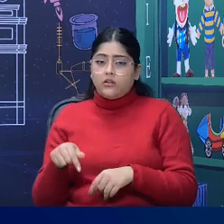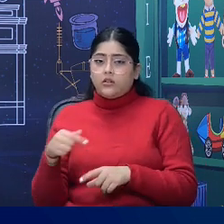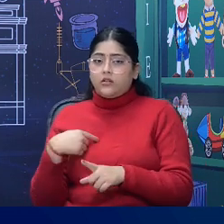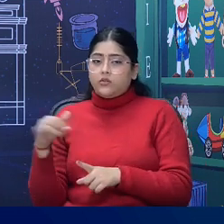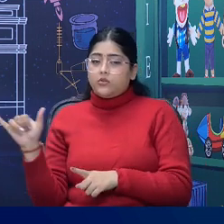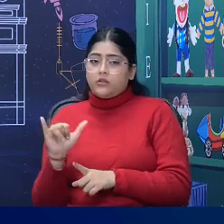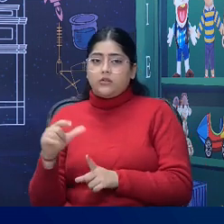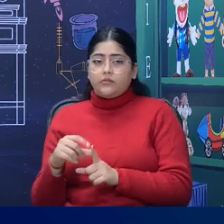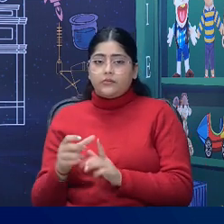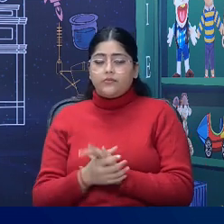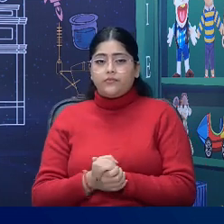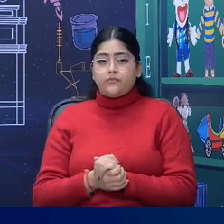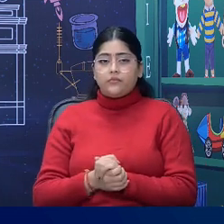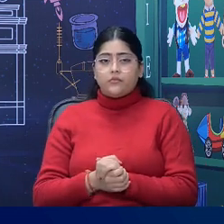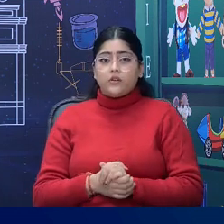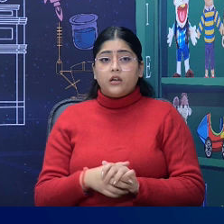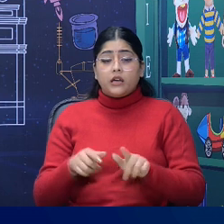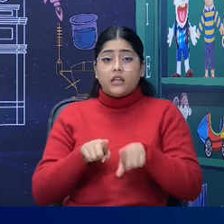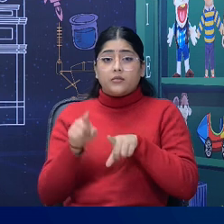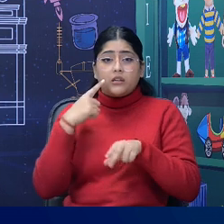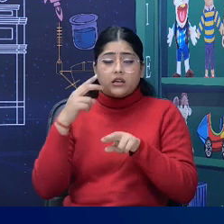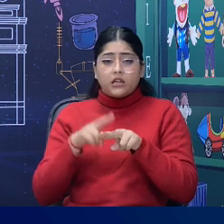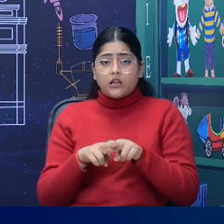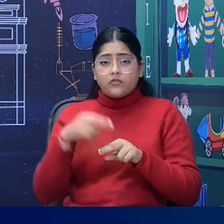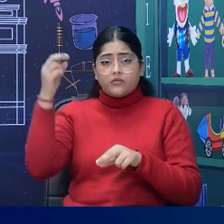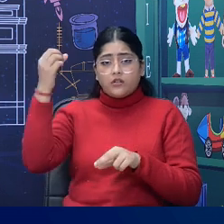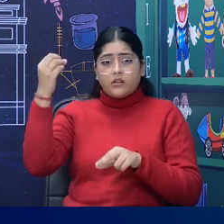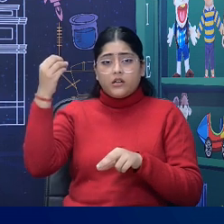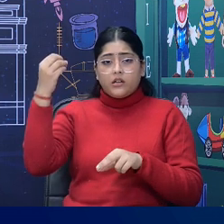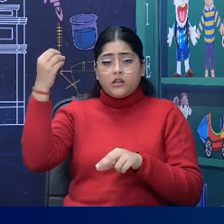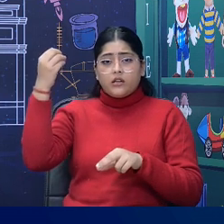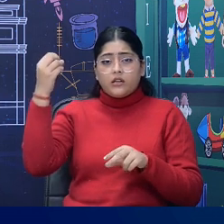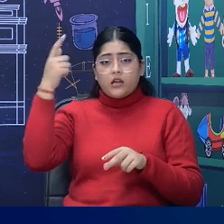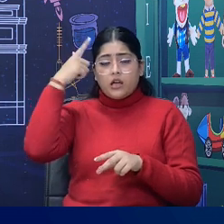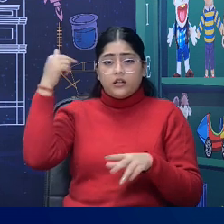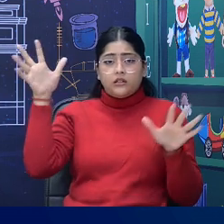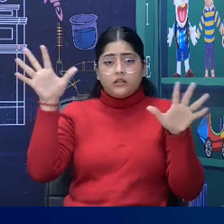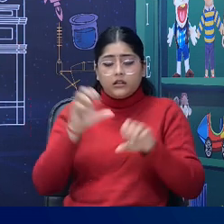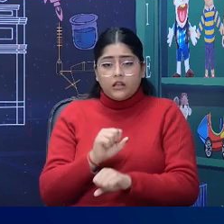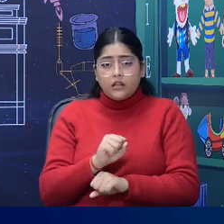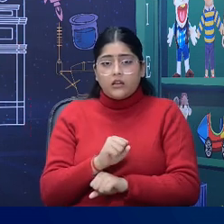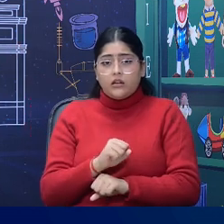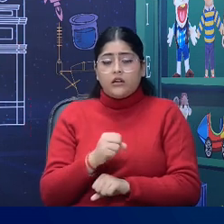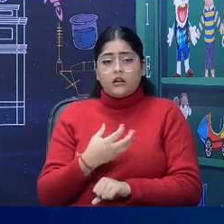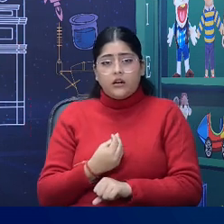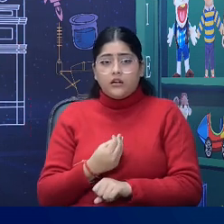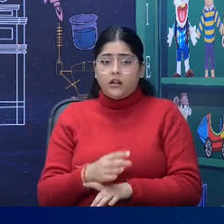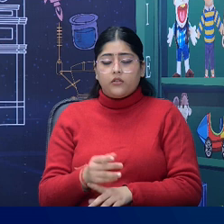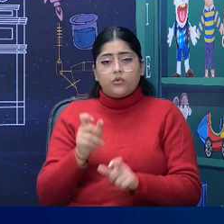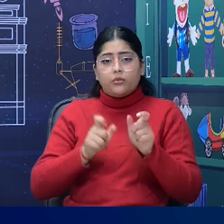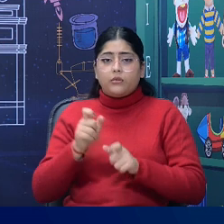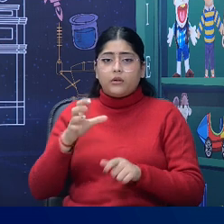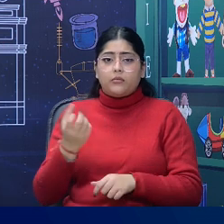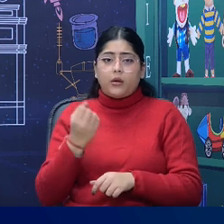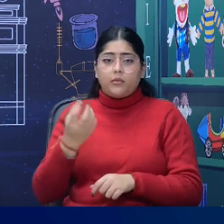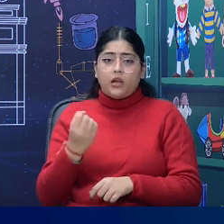अगर वो लोगों को अंधेरे का डर दिखाता है तो जरूर अपनी कंपनी का टॉर्च बेचना चाहता है हम अब वो वो यही कह